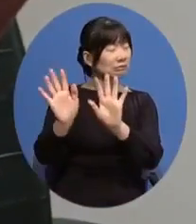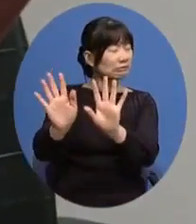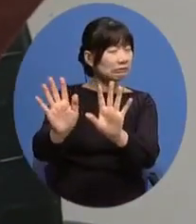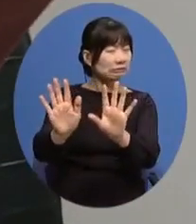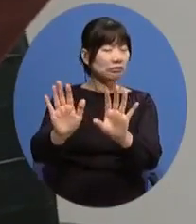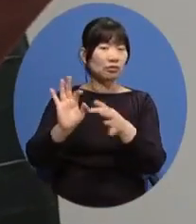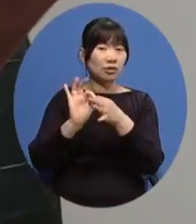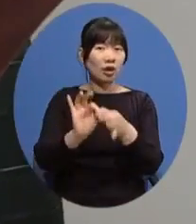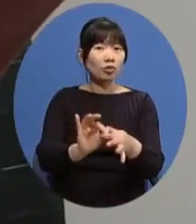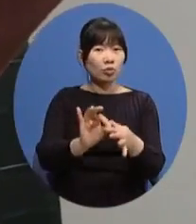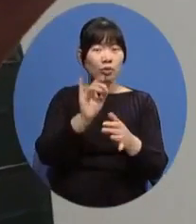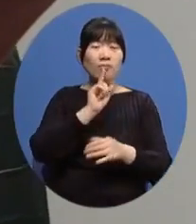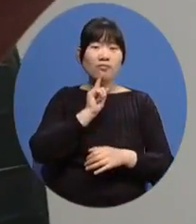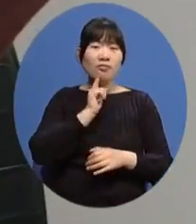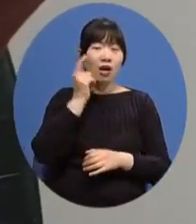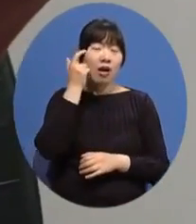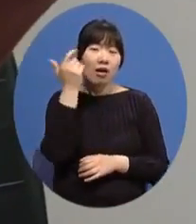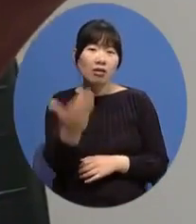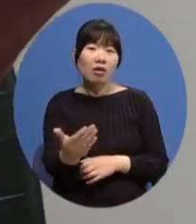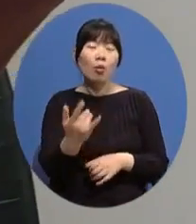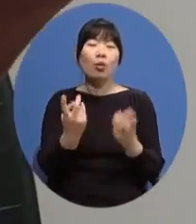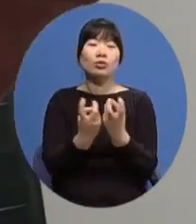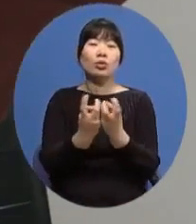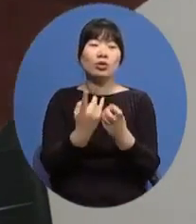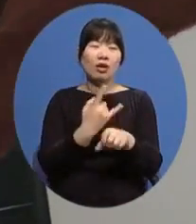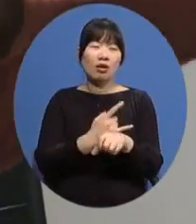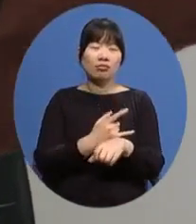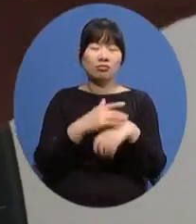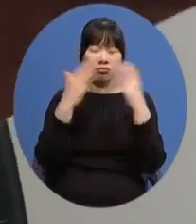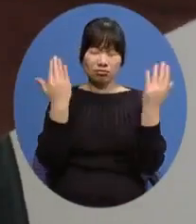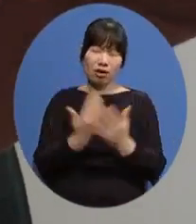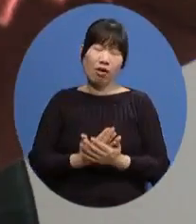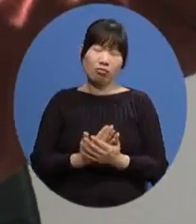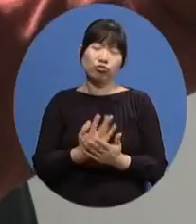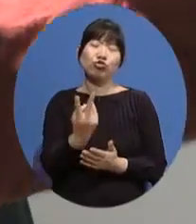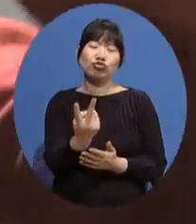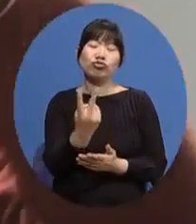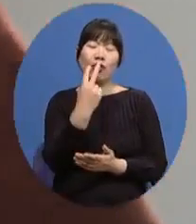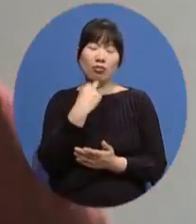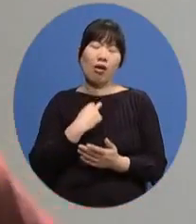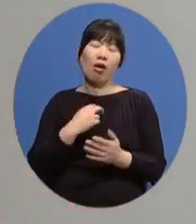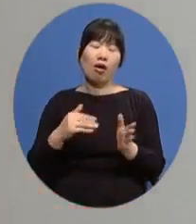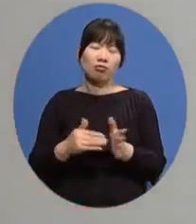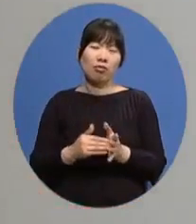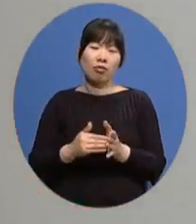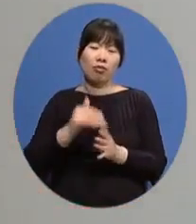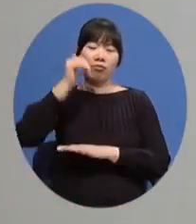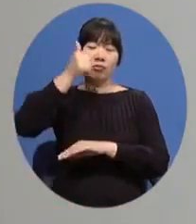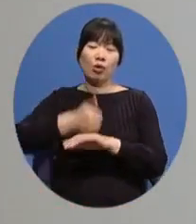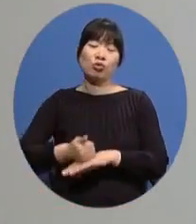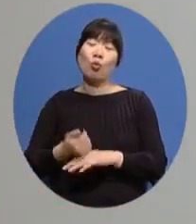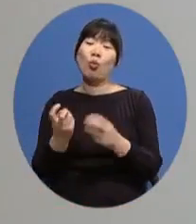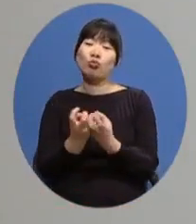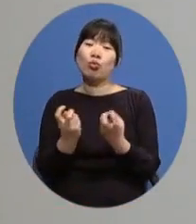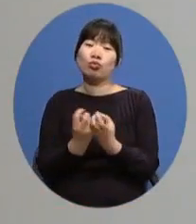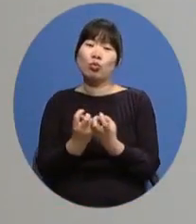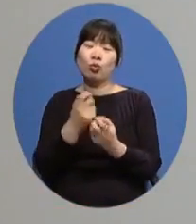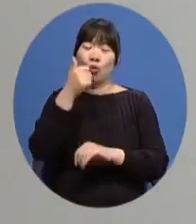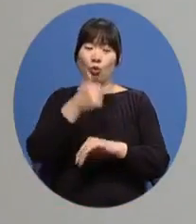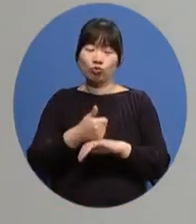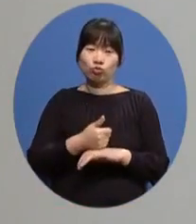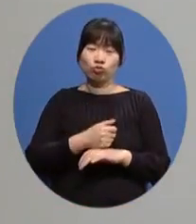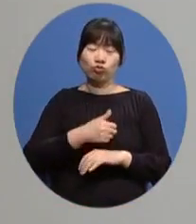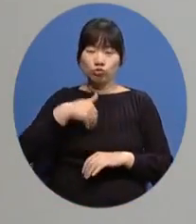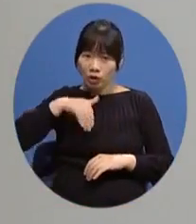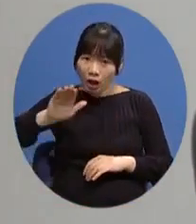가겠다고 계속 하는 거야? 어떻게 해? 다요. 두 개 다 해? 그럼 어떻게 끝나? 그래도 결국 가야 되는